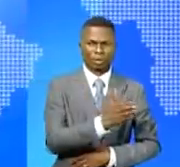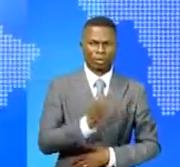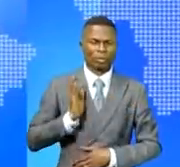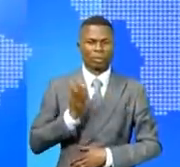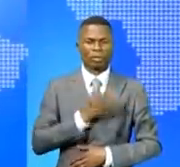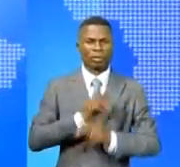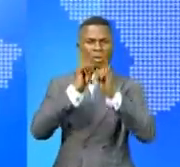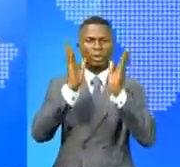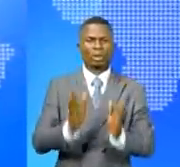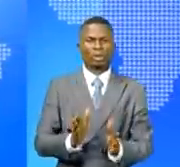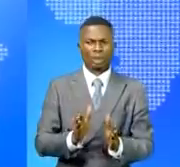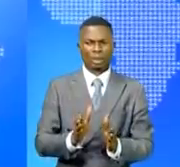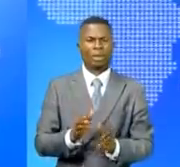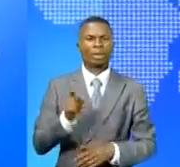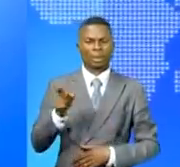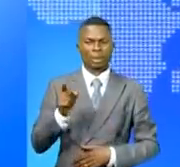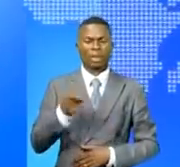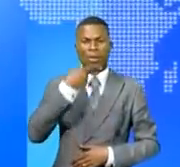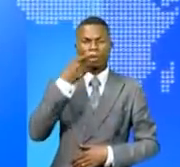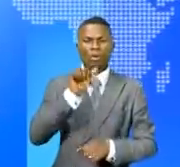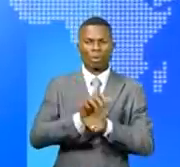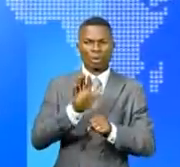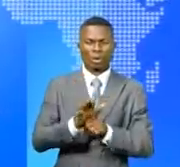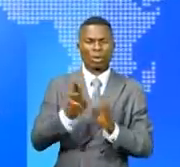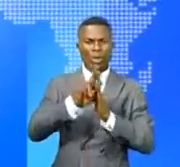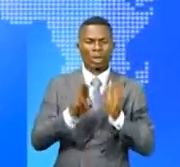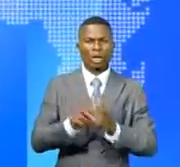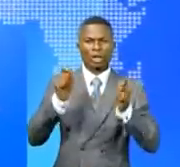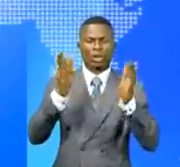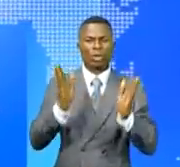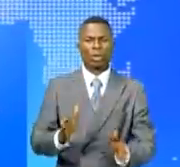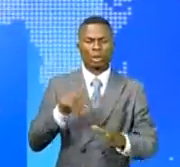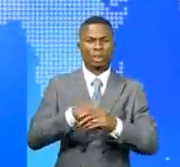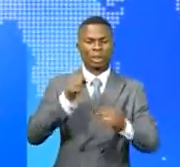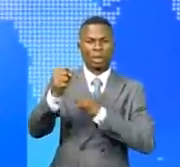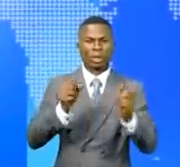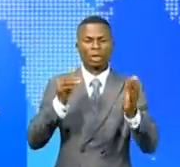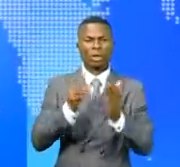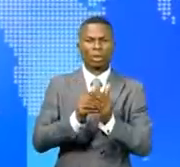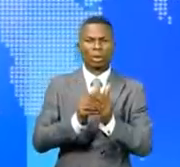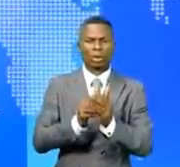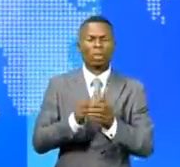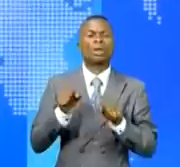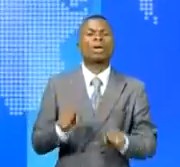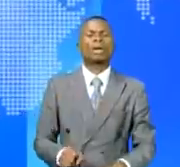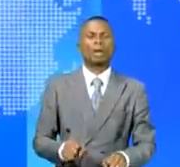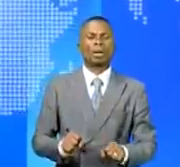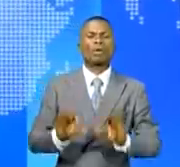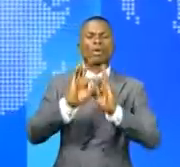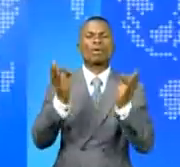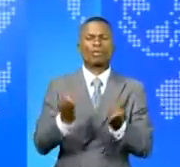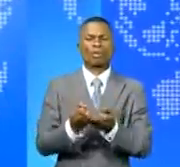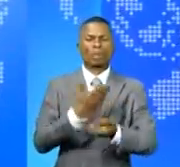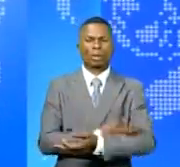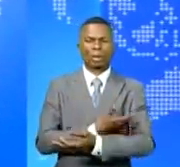reporter Toto Célestine Sungu nous parle du rôle des médias dans la lutte contre la mortalité maternelle due